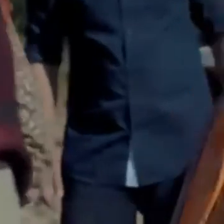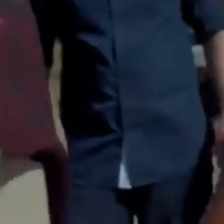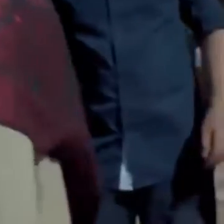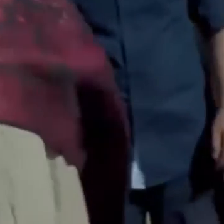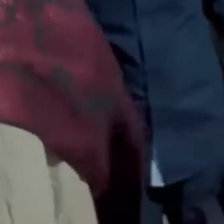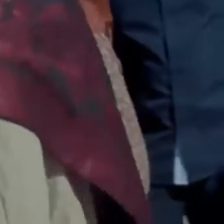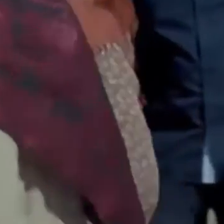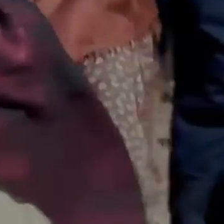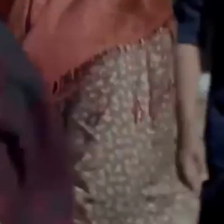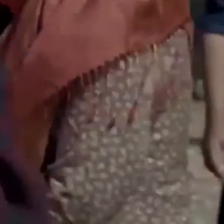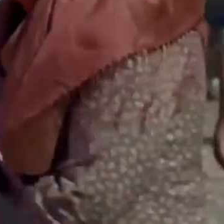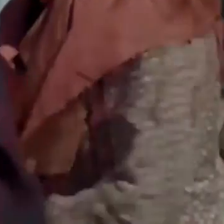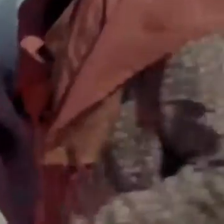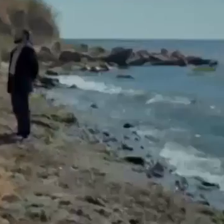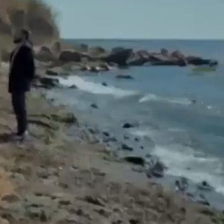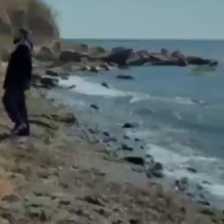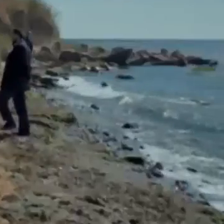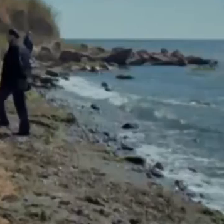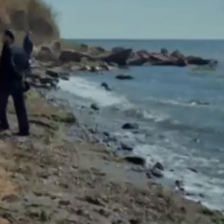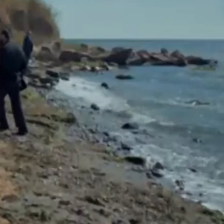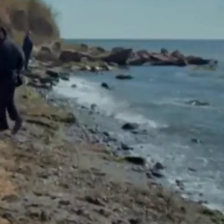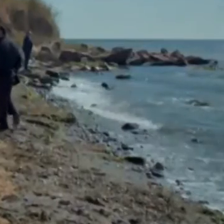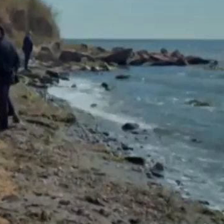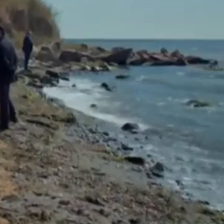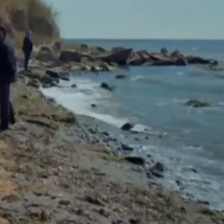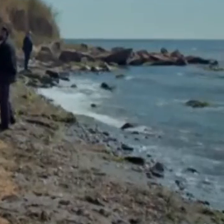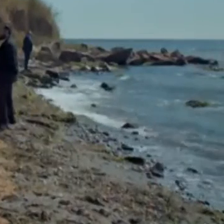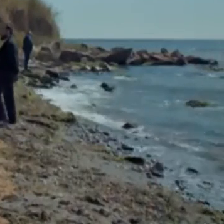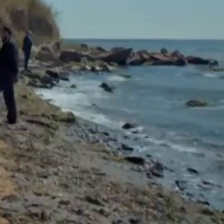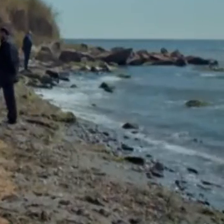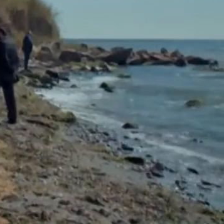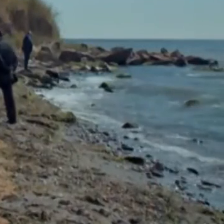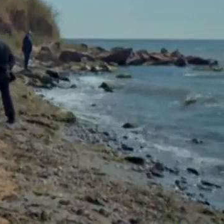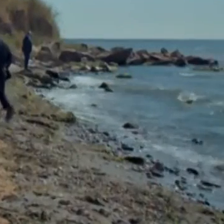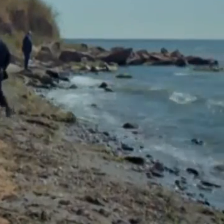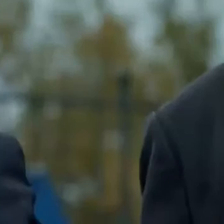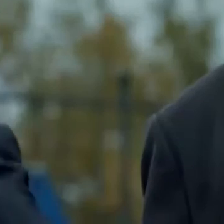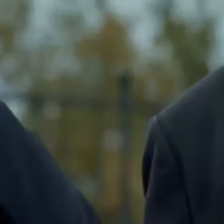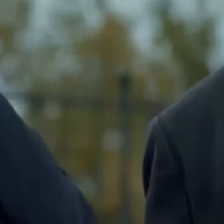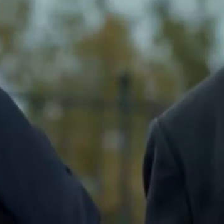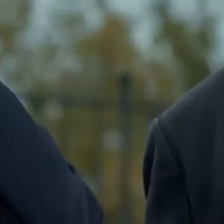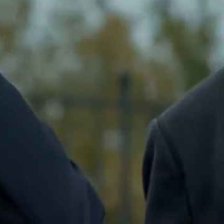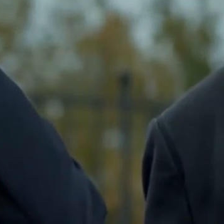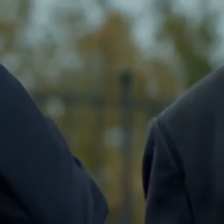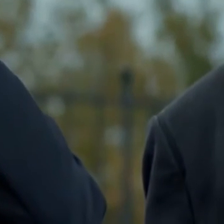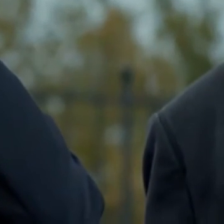yeleklerini dağıtmaya başladılar. Mülteciler kafalarından geçiriyor. Geride bekleyen adamların yanında bir çadır ve 2-3 kamp